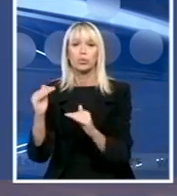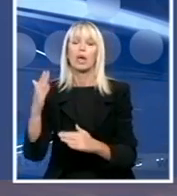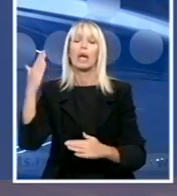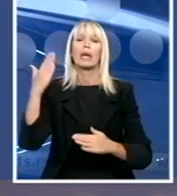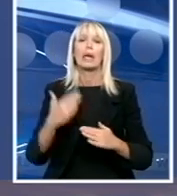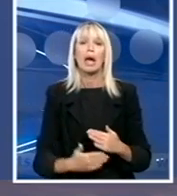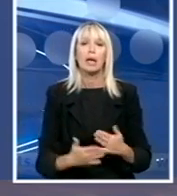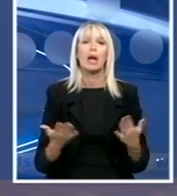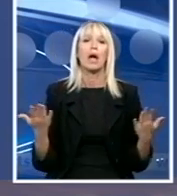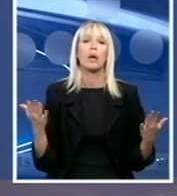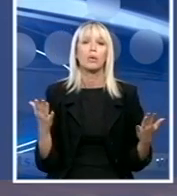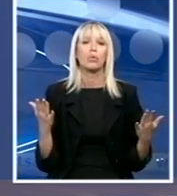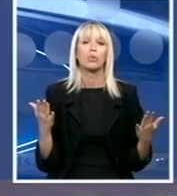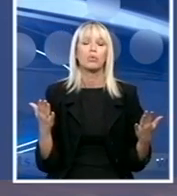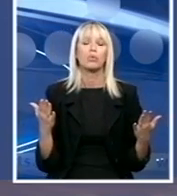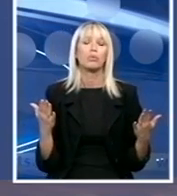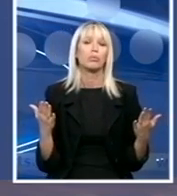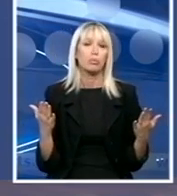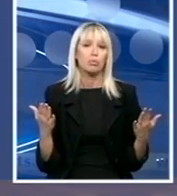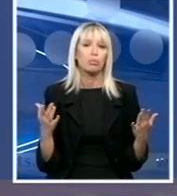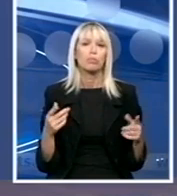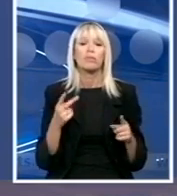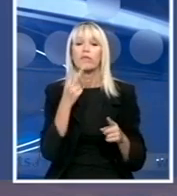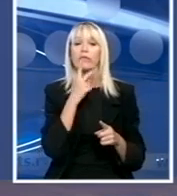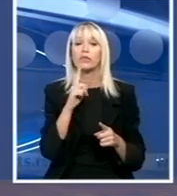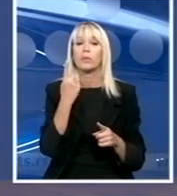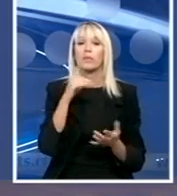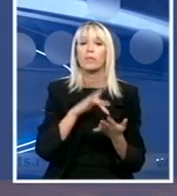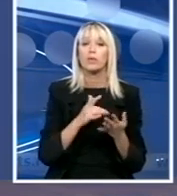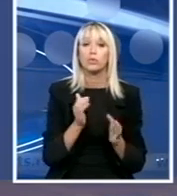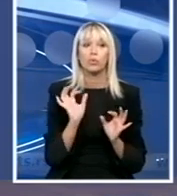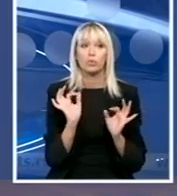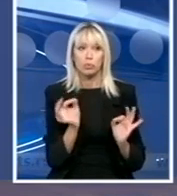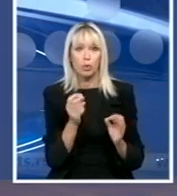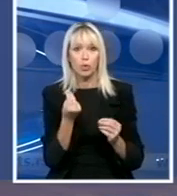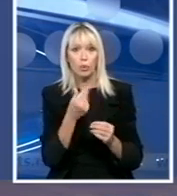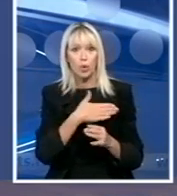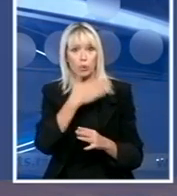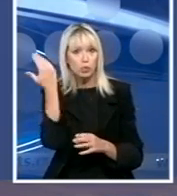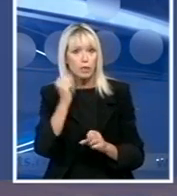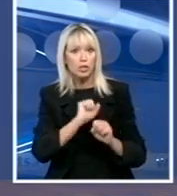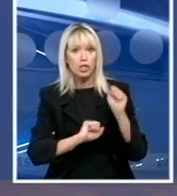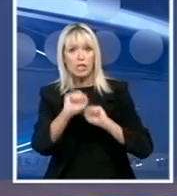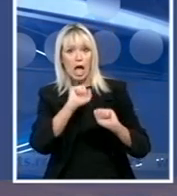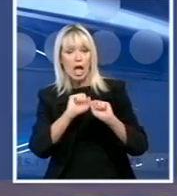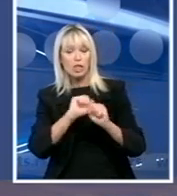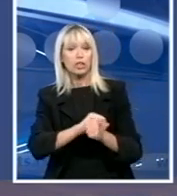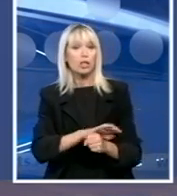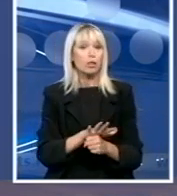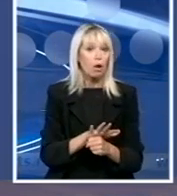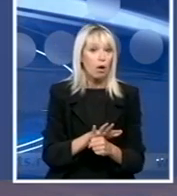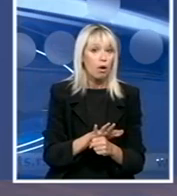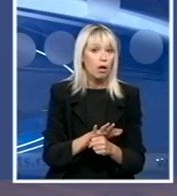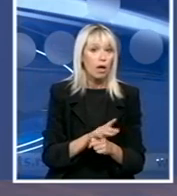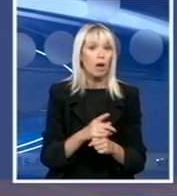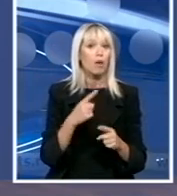poći od toga kako je delotvornost vakcine, koliko uspešno ona ostvaruje